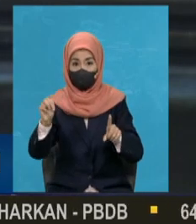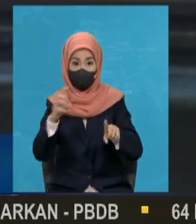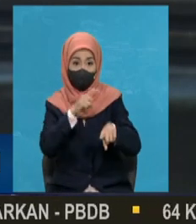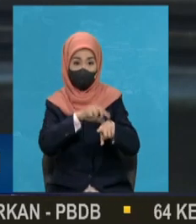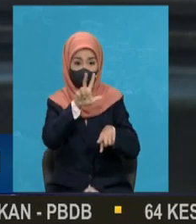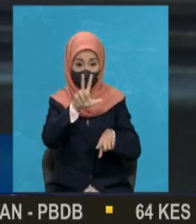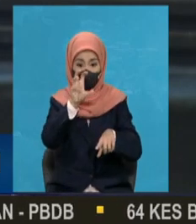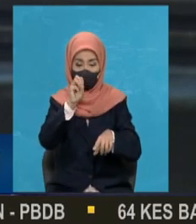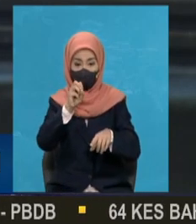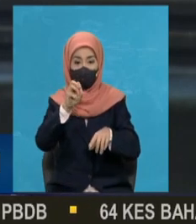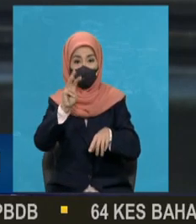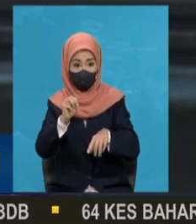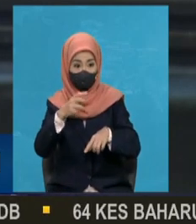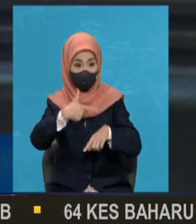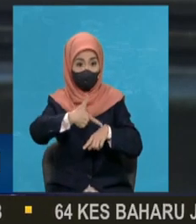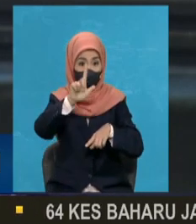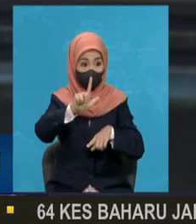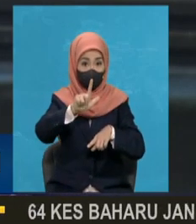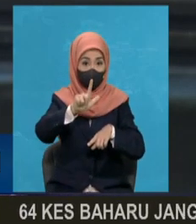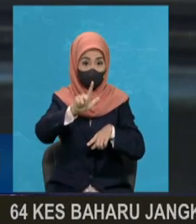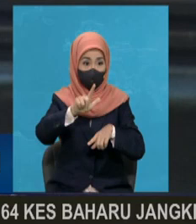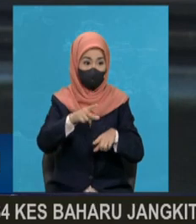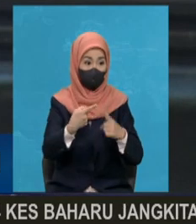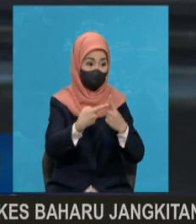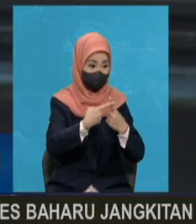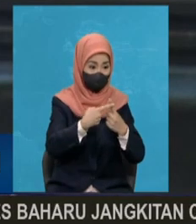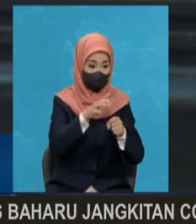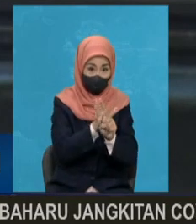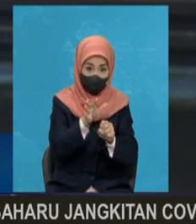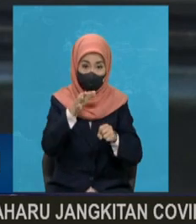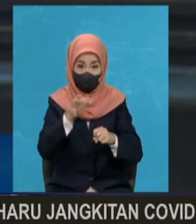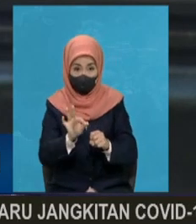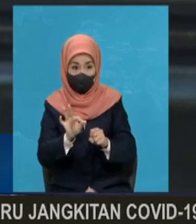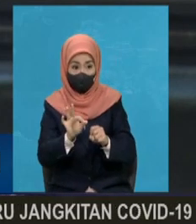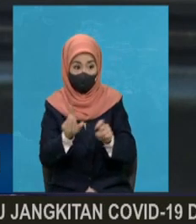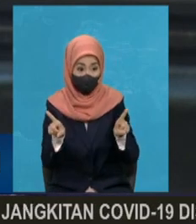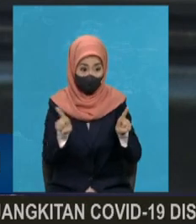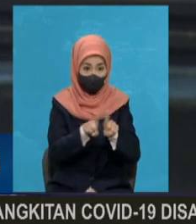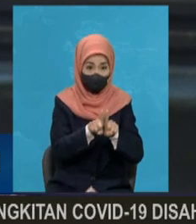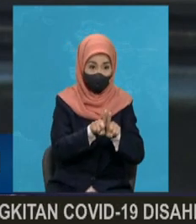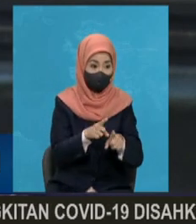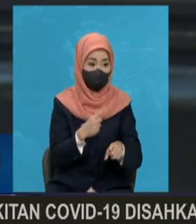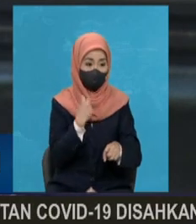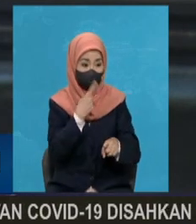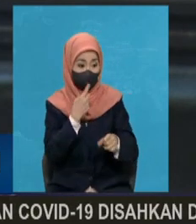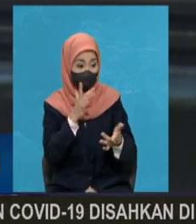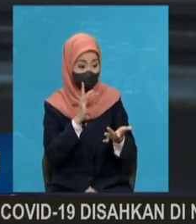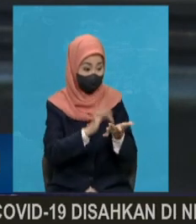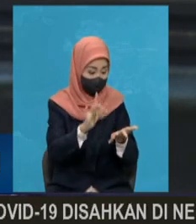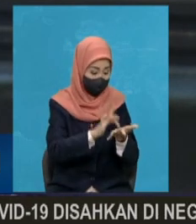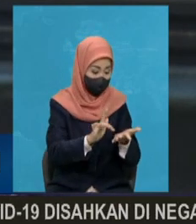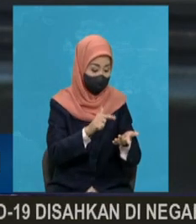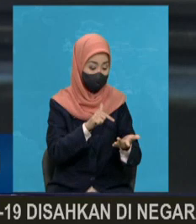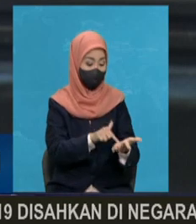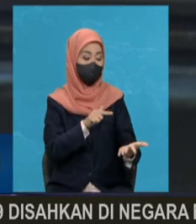atau lebih dengan seseorang yang telah disahkan positif Hai setiap yang menerima perintah kolenkim digital